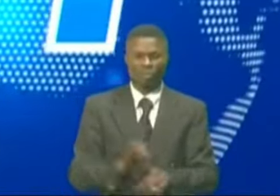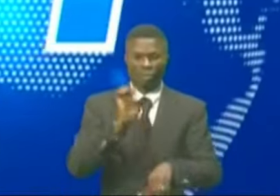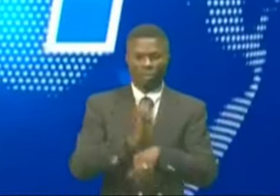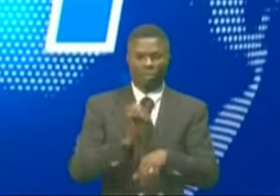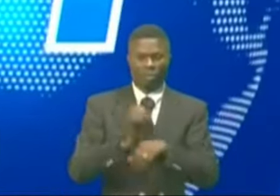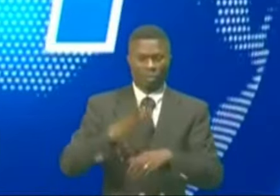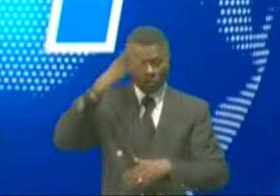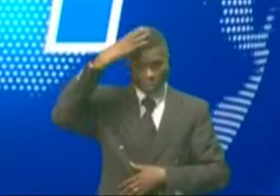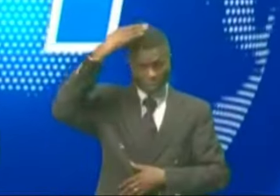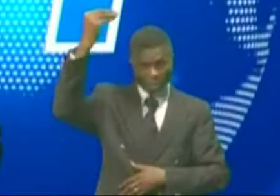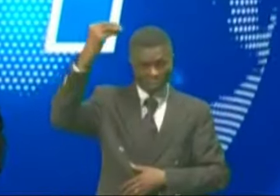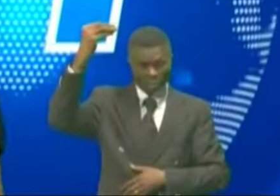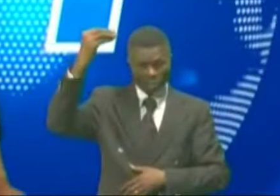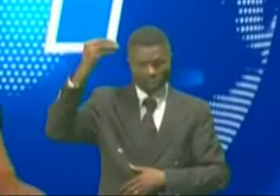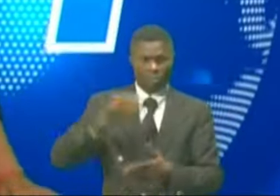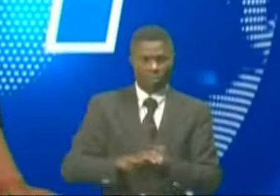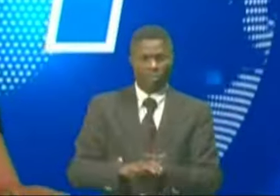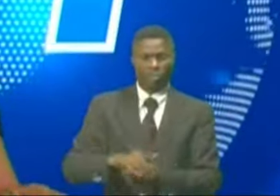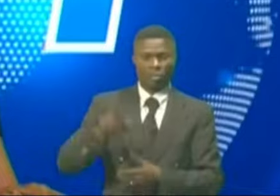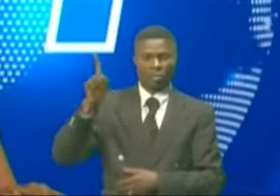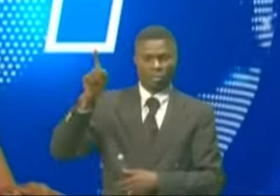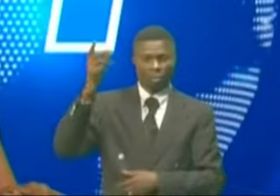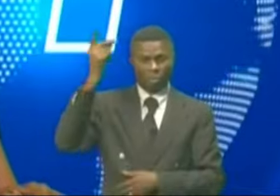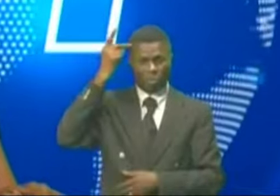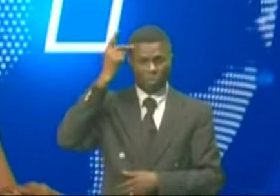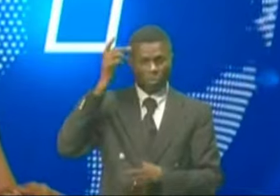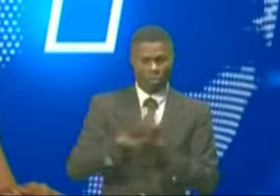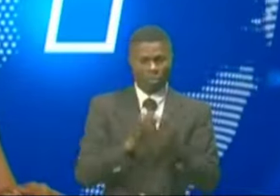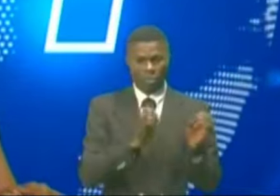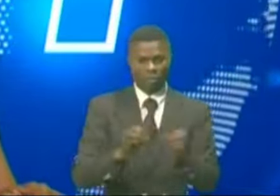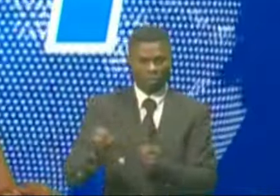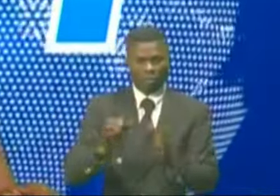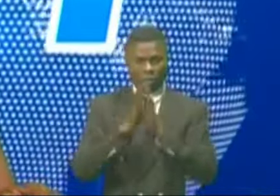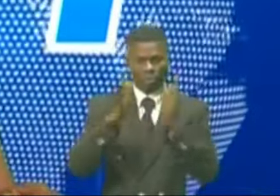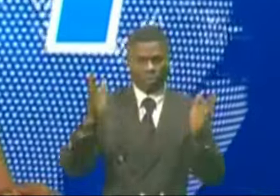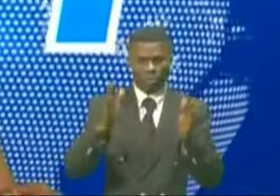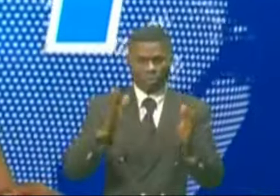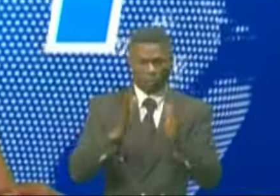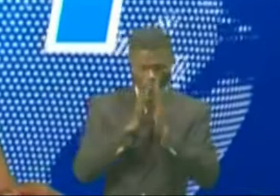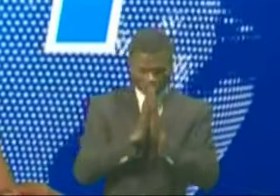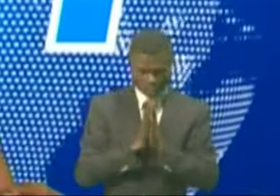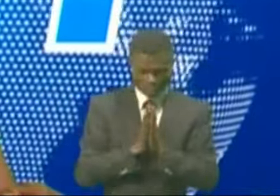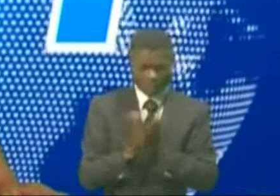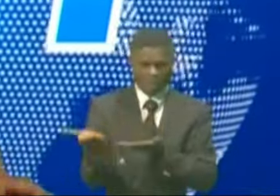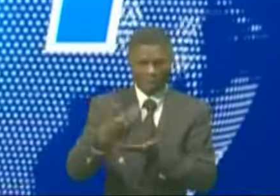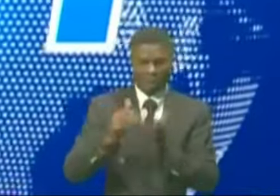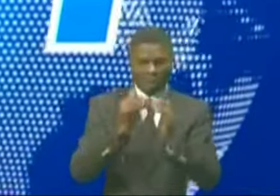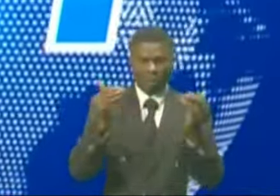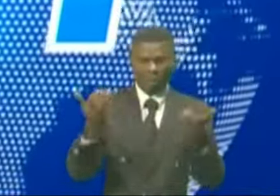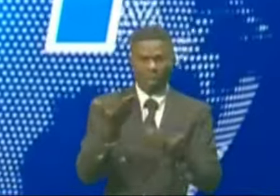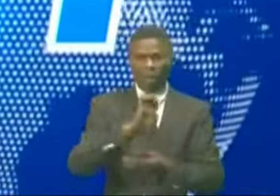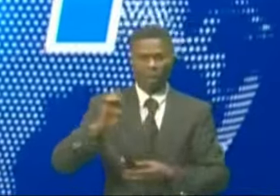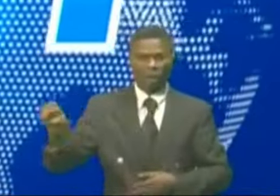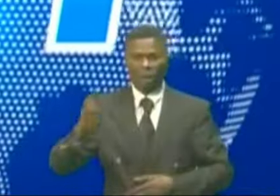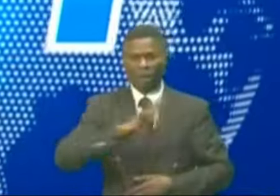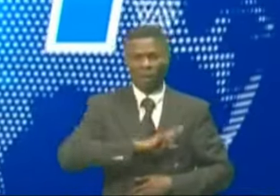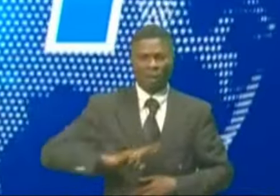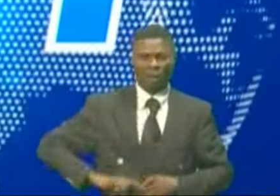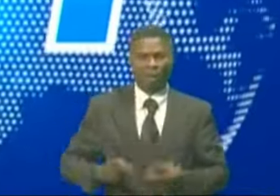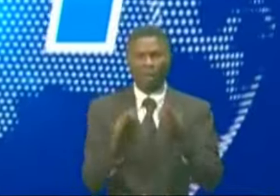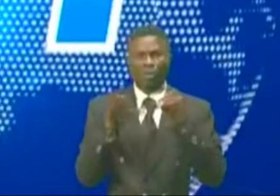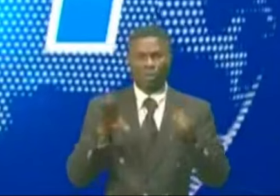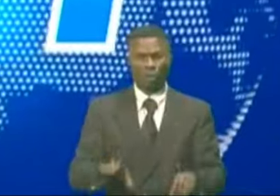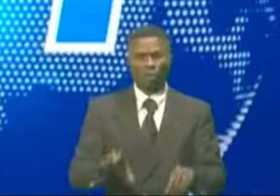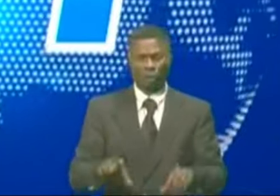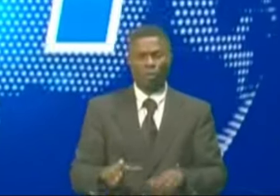L'église pentecôtiste de Macompane de Kinshasa a organisé un culte d'intercession pour le retour de la paix dans la partie est de la